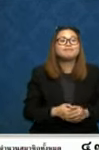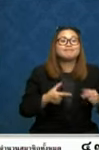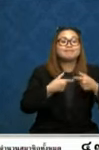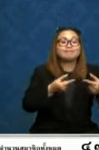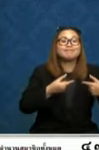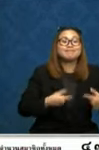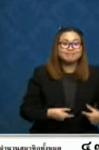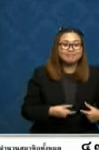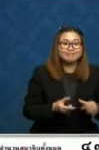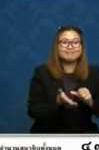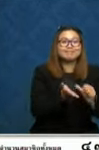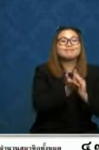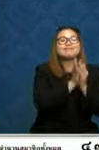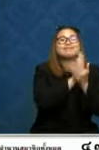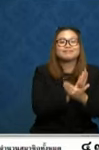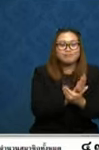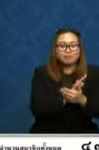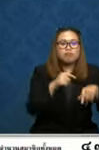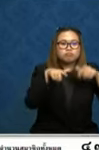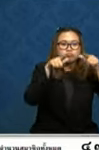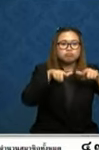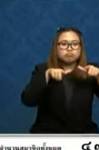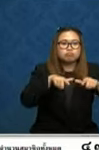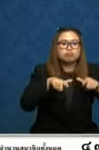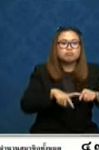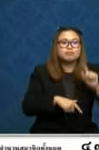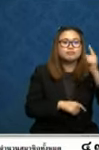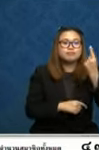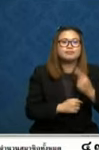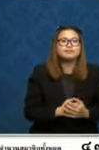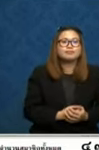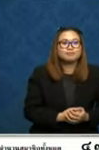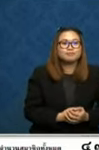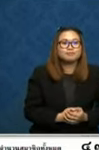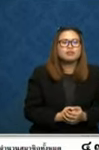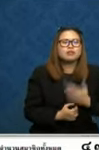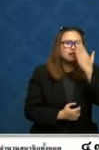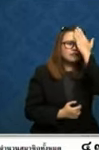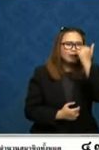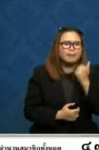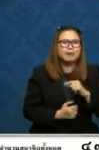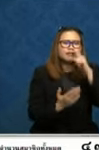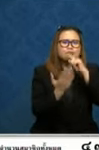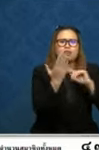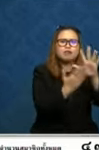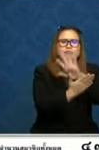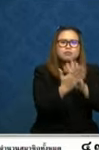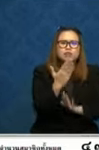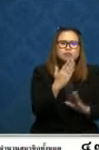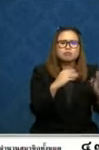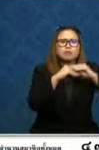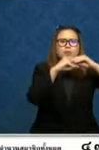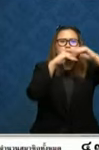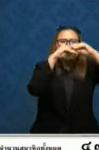การปรับลดข้าราชการลงอีกครับแต่ของเราเนี่ยมีแต่จะเพิ่มขึ้นและก็มีข้าราชการทำงานซ้ำซ้อน